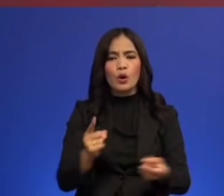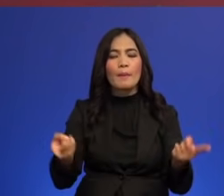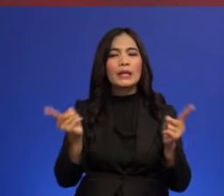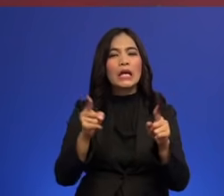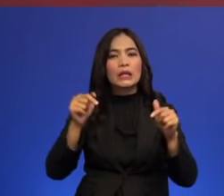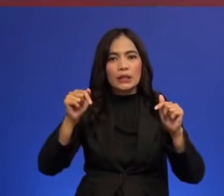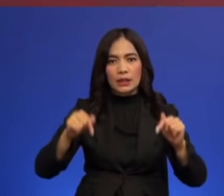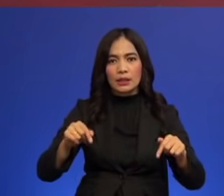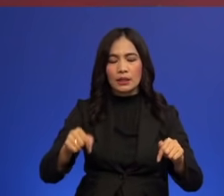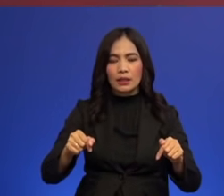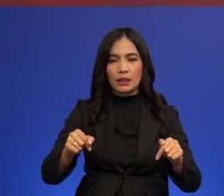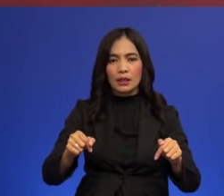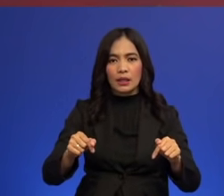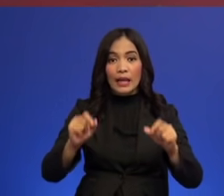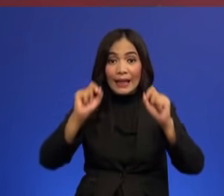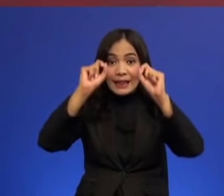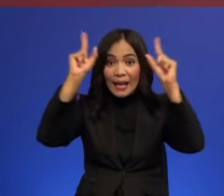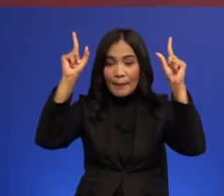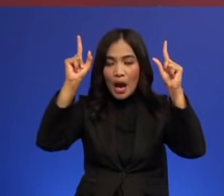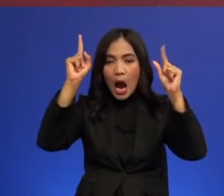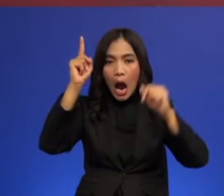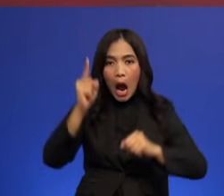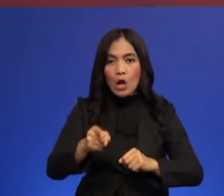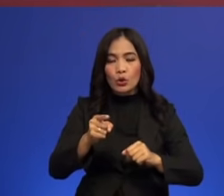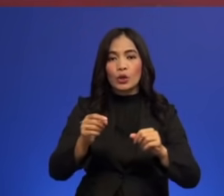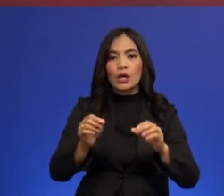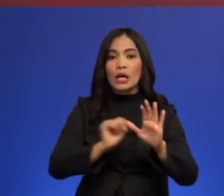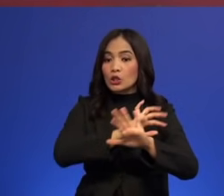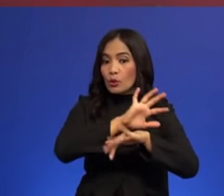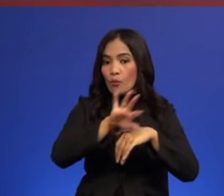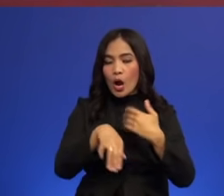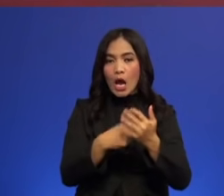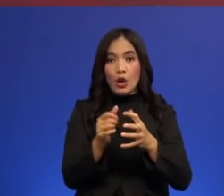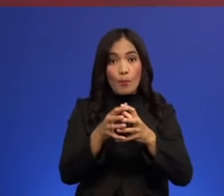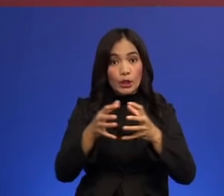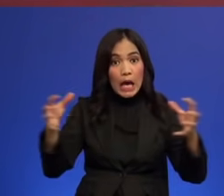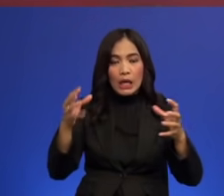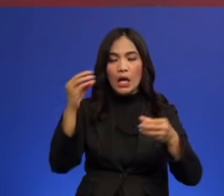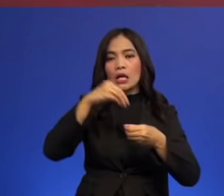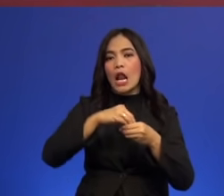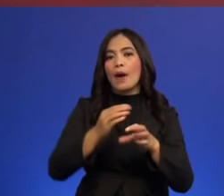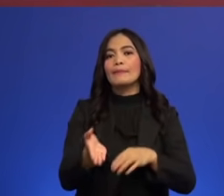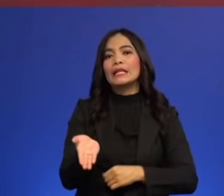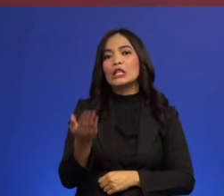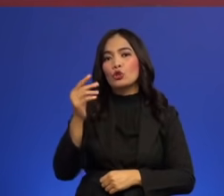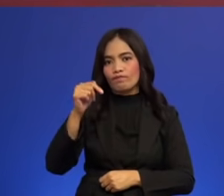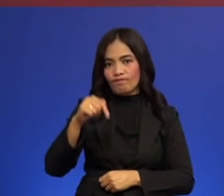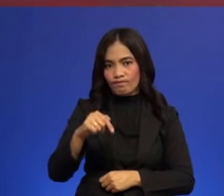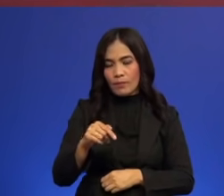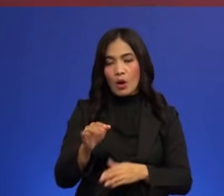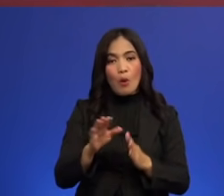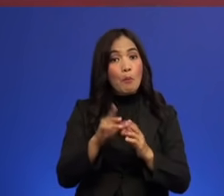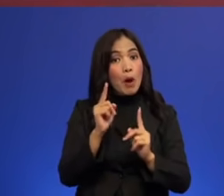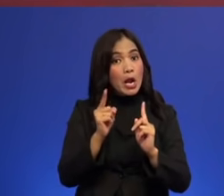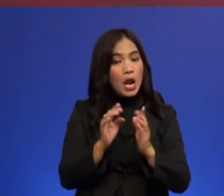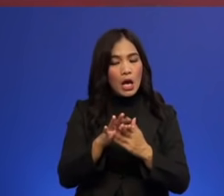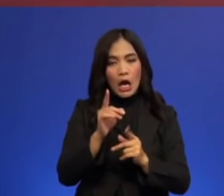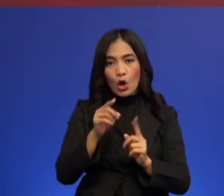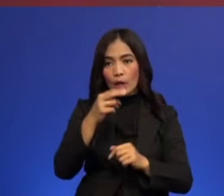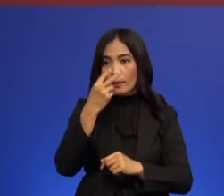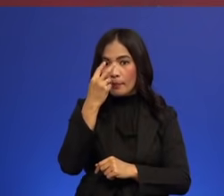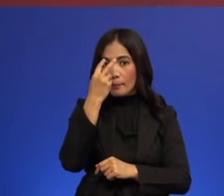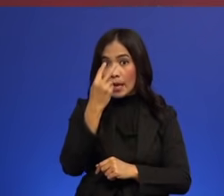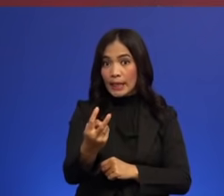ini tema sentral di dalam kehidupan. Padahal kalau kita memperhatikan